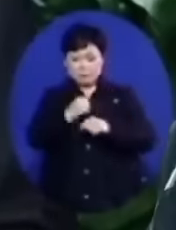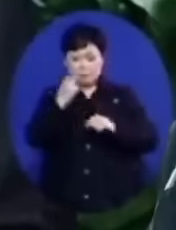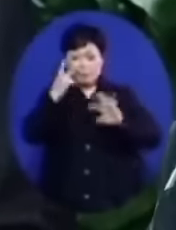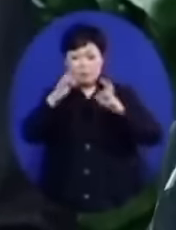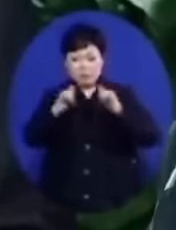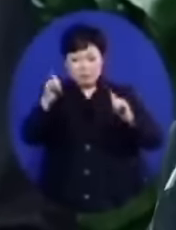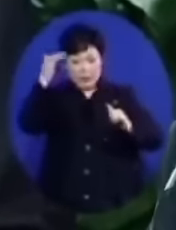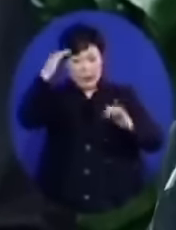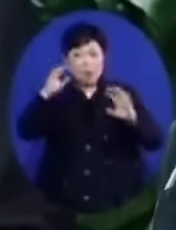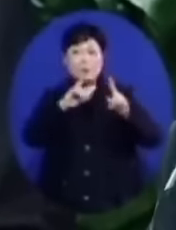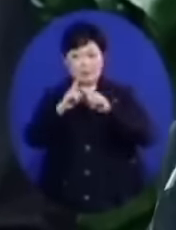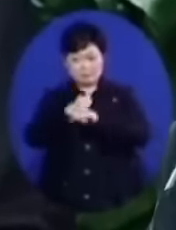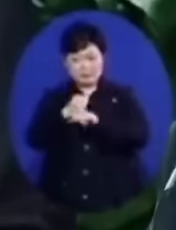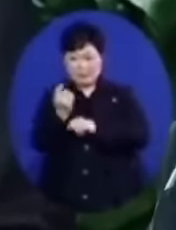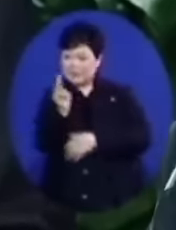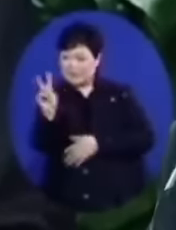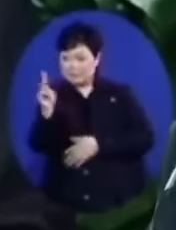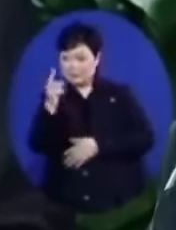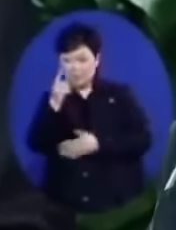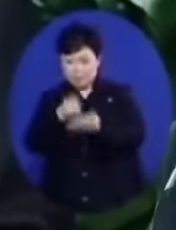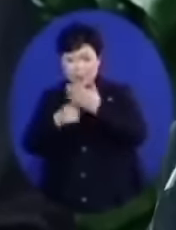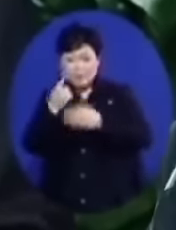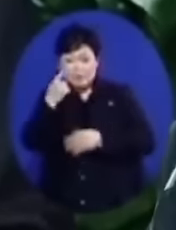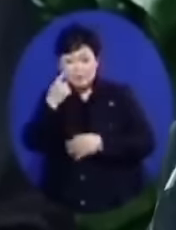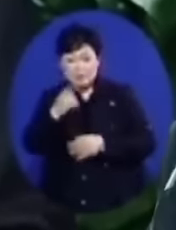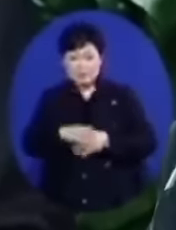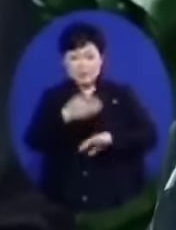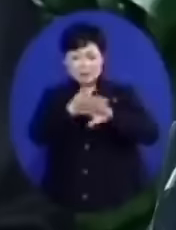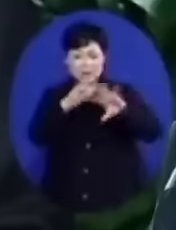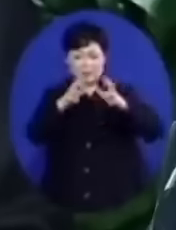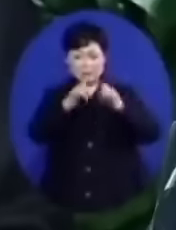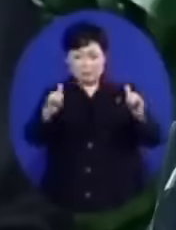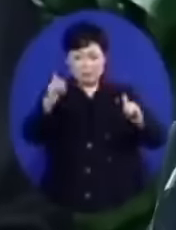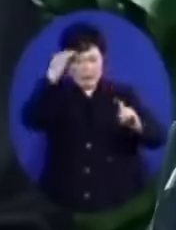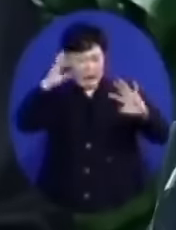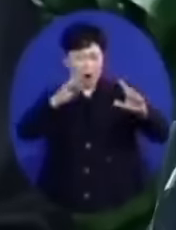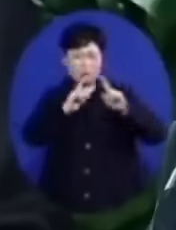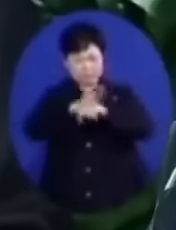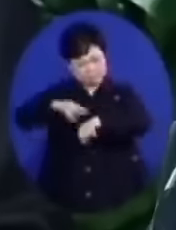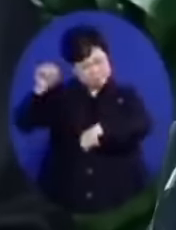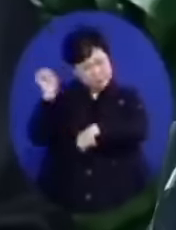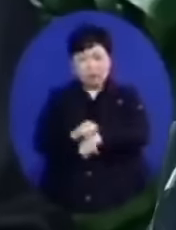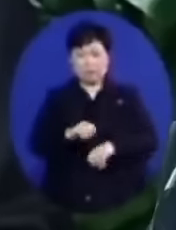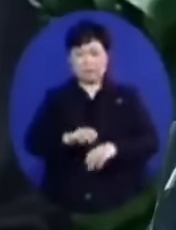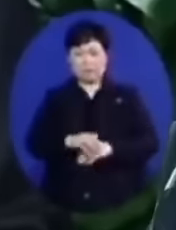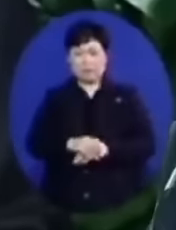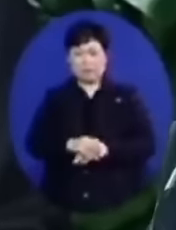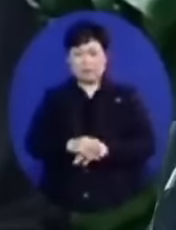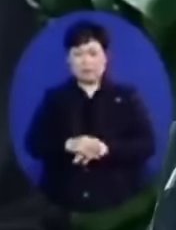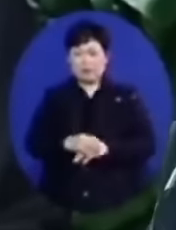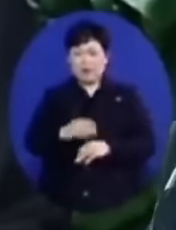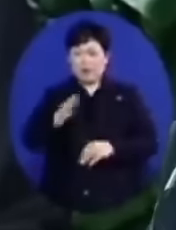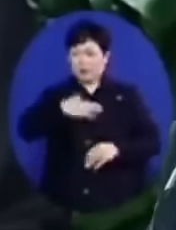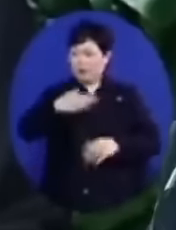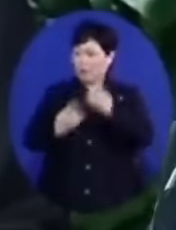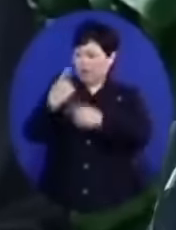요사이 텔레비에 나가서 말하는 한국말하는 외국 사람들 보고 내가 깜짝 놀라는 것입니다. 어떤 말은 나보다 더 잘